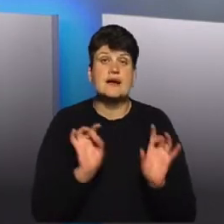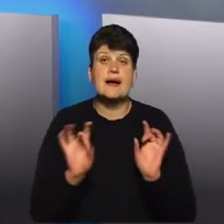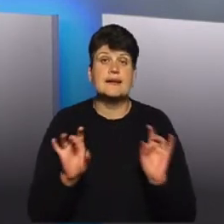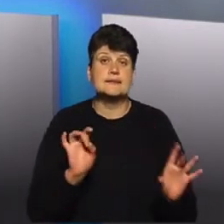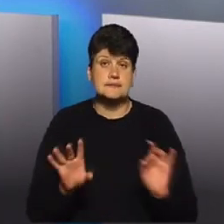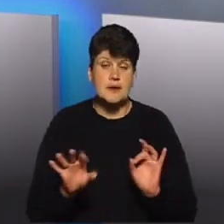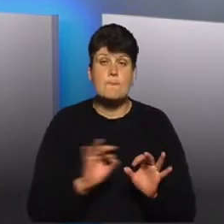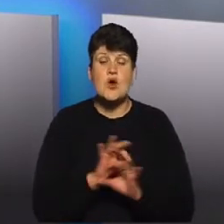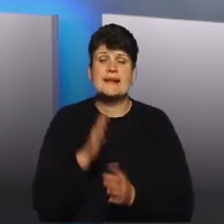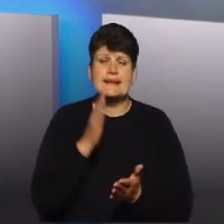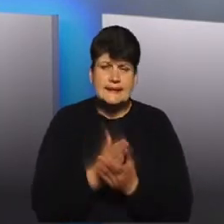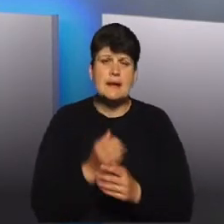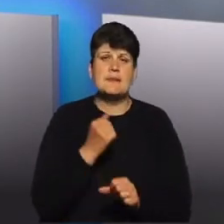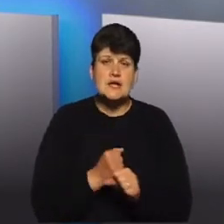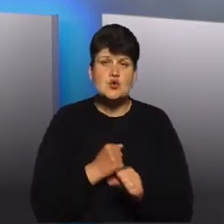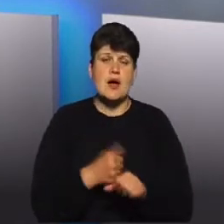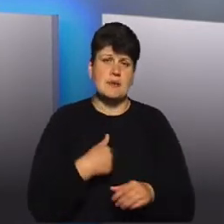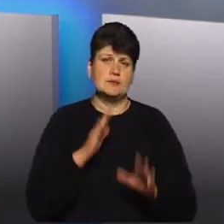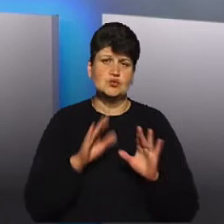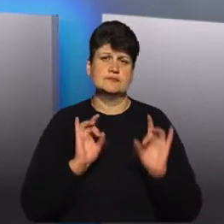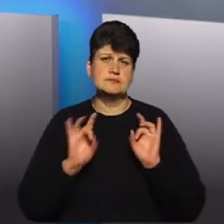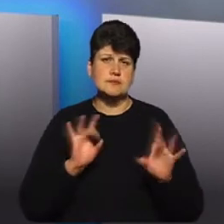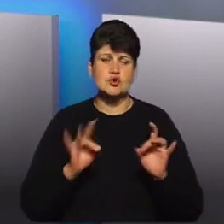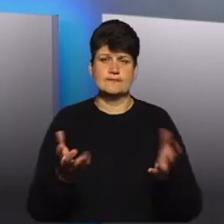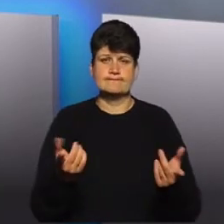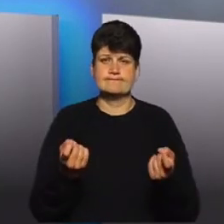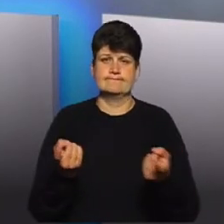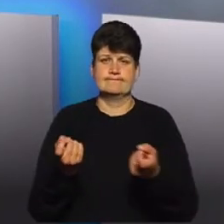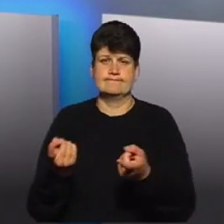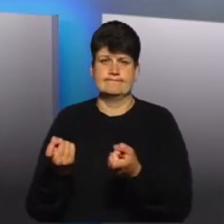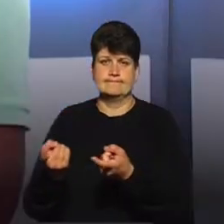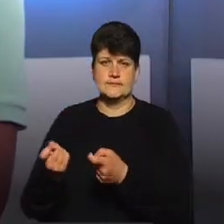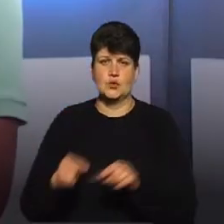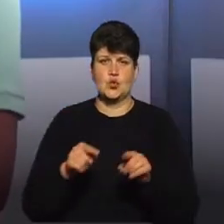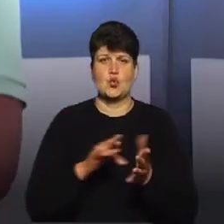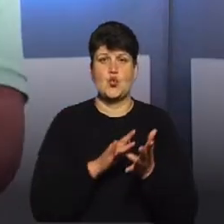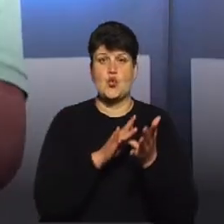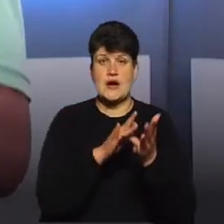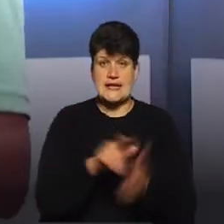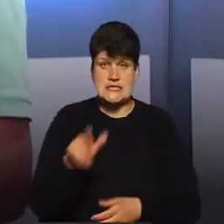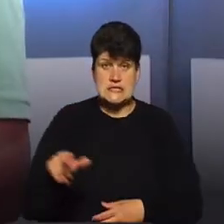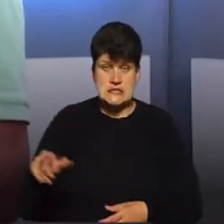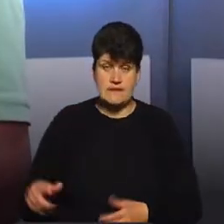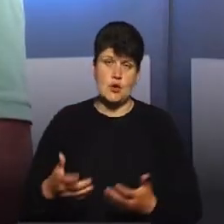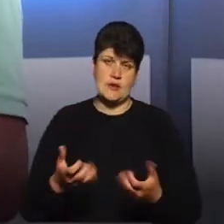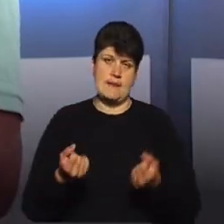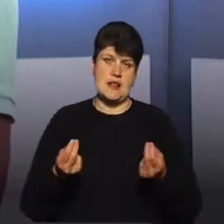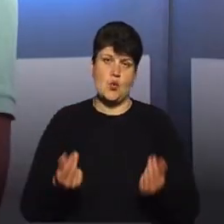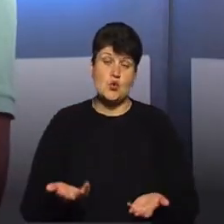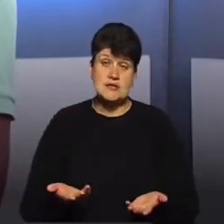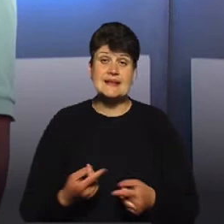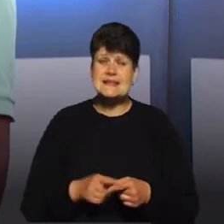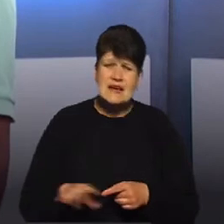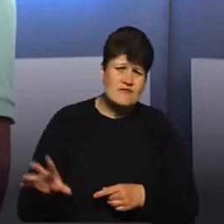працює, а ми його будемо промотувати для того, щоб залучати до нього набагато більше туристів і, відповідно, отримання коштів. Тобто це все є, це